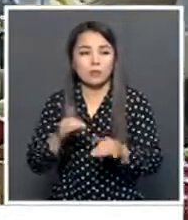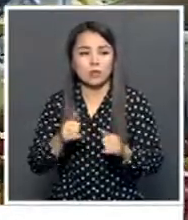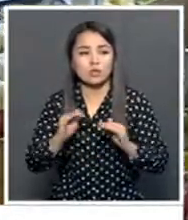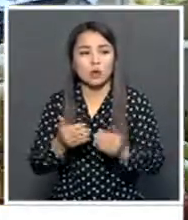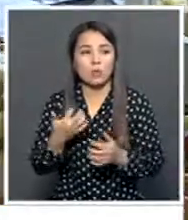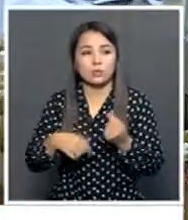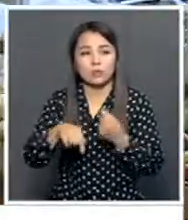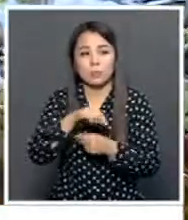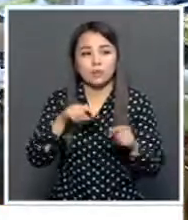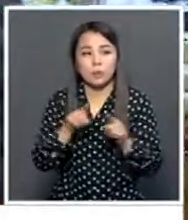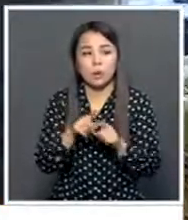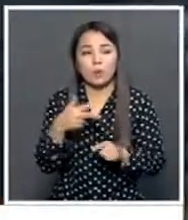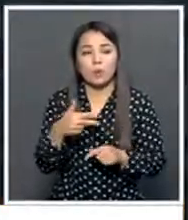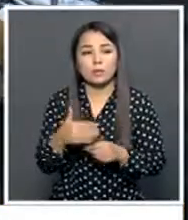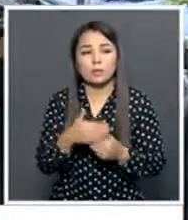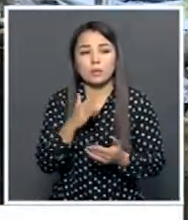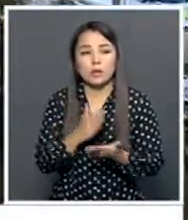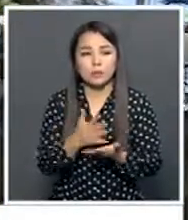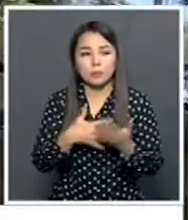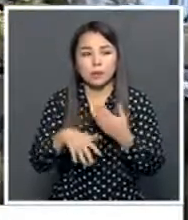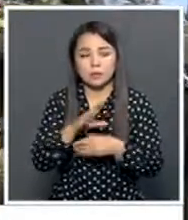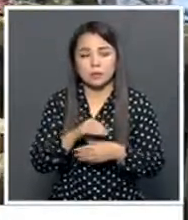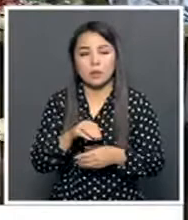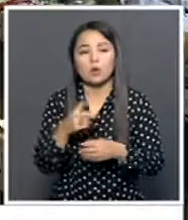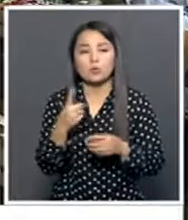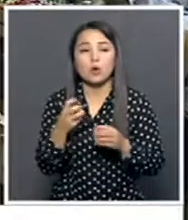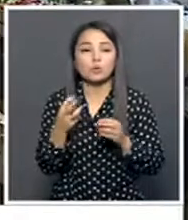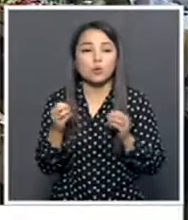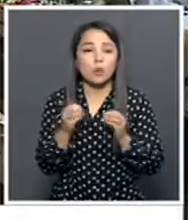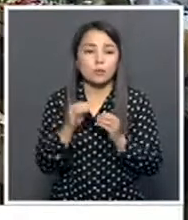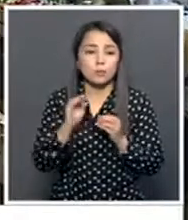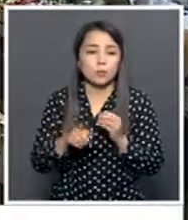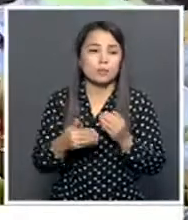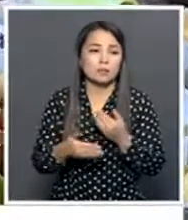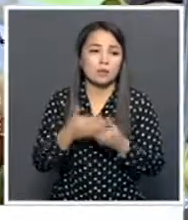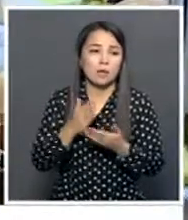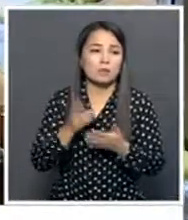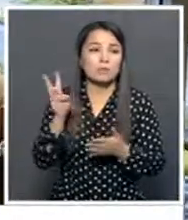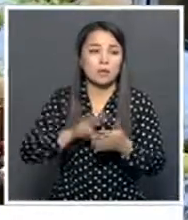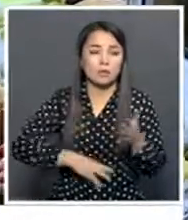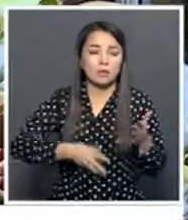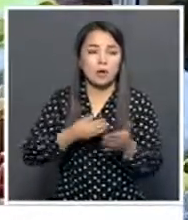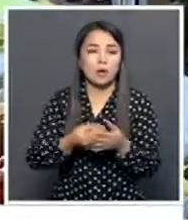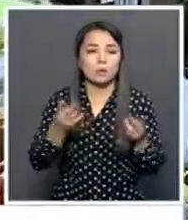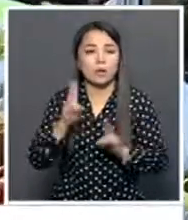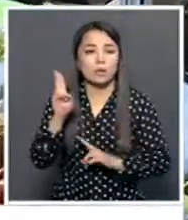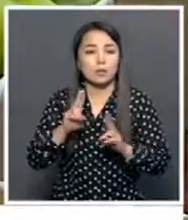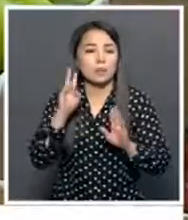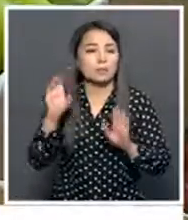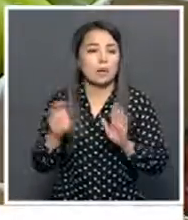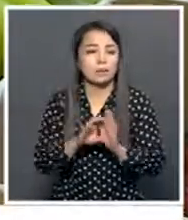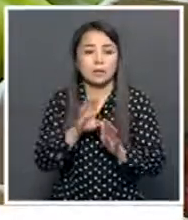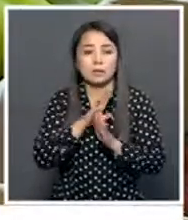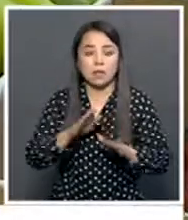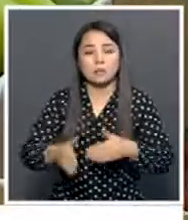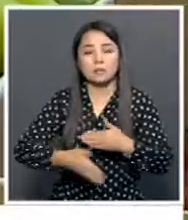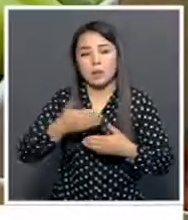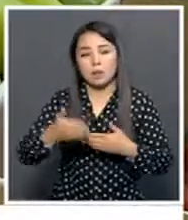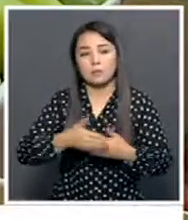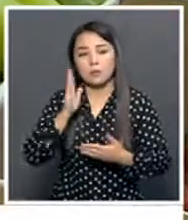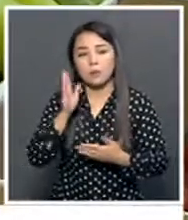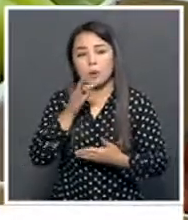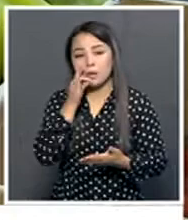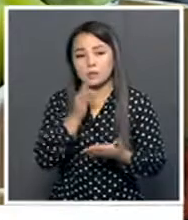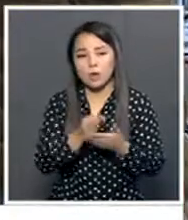бизнес иелеріне 30-дан 310 айлық есептік көрсеткішке дейін айыппұл қарастырылған. Ережеге бағынбаған келушілер де жазадан құтылмайды, дейді